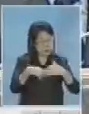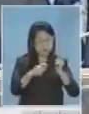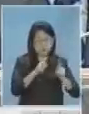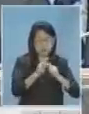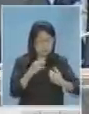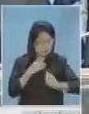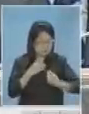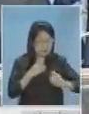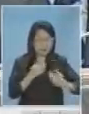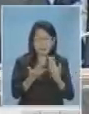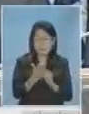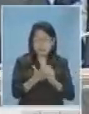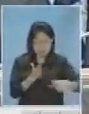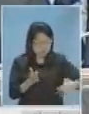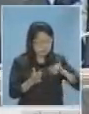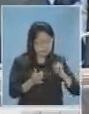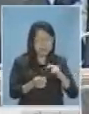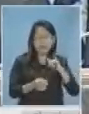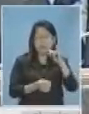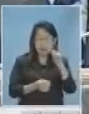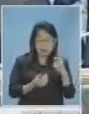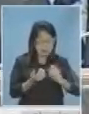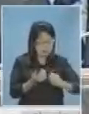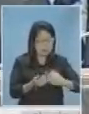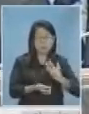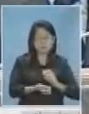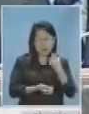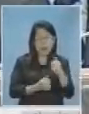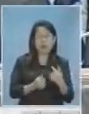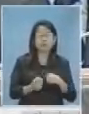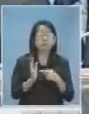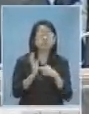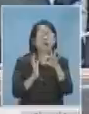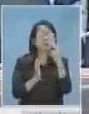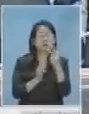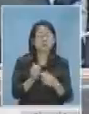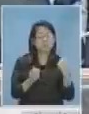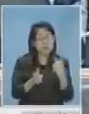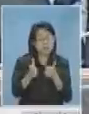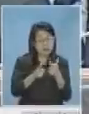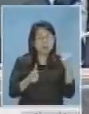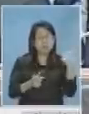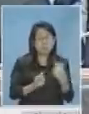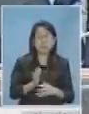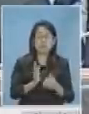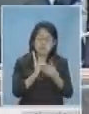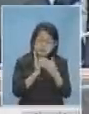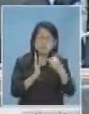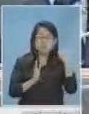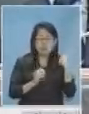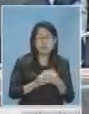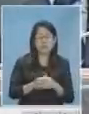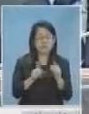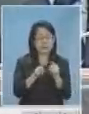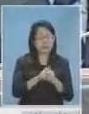อันนี้คือ2ตัวอย่างของจังหวัดที่ผมยกเท่านั้นเองนะครับมันมีอีกหลายจังหวัดครับในอีสานก็มีเช่นจังหวัดเลยเป็นต้นนะครับถ้าท่านอยากรู้ว่